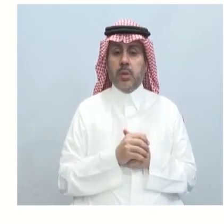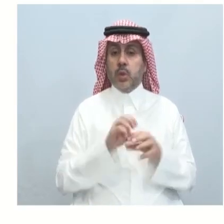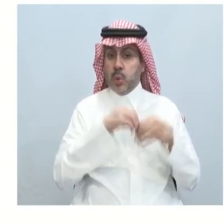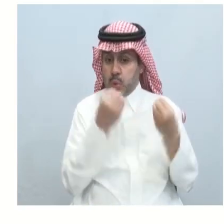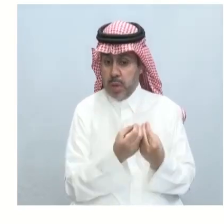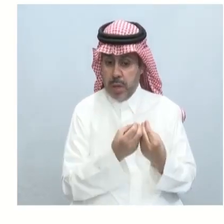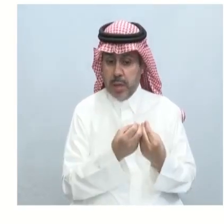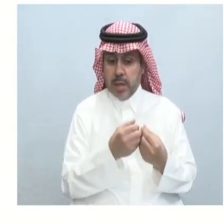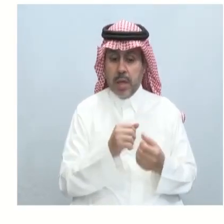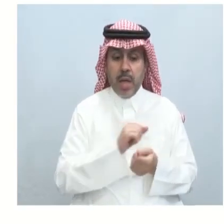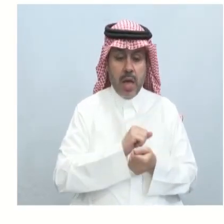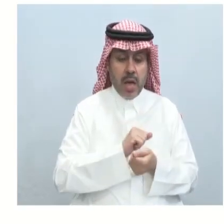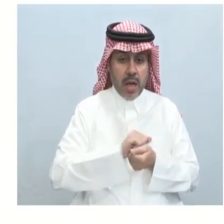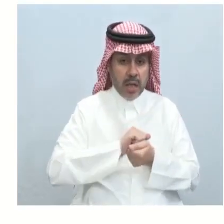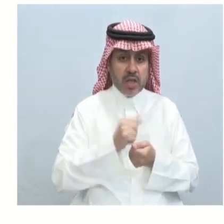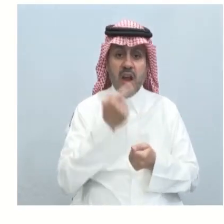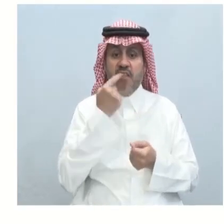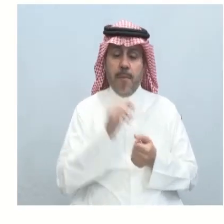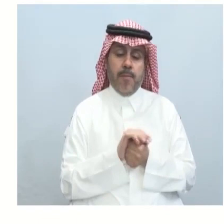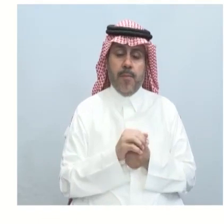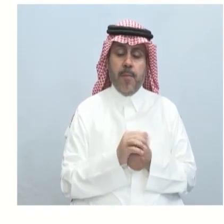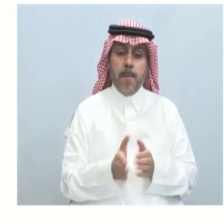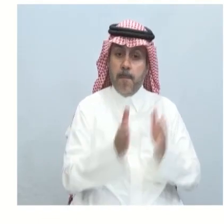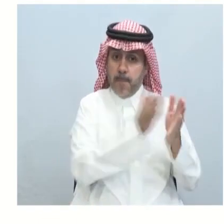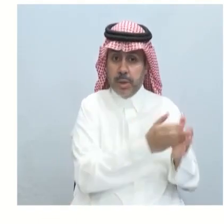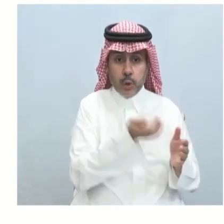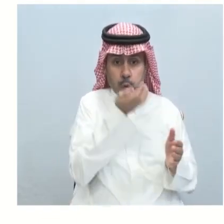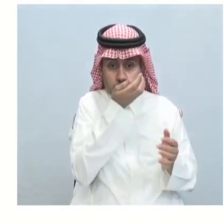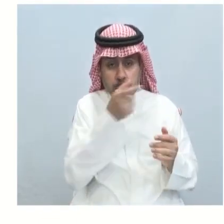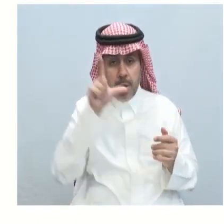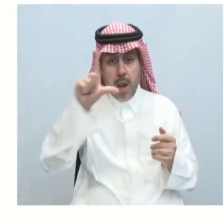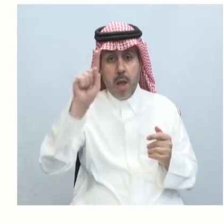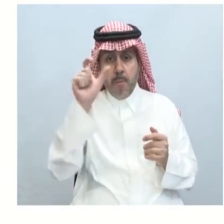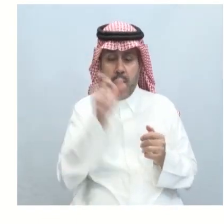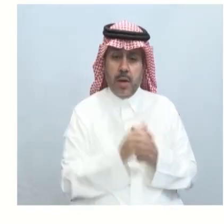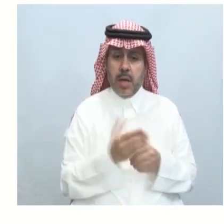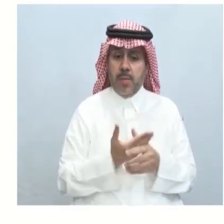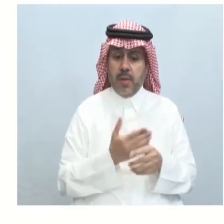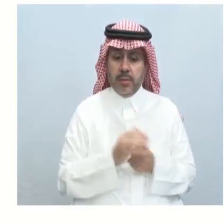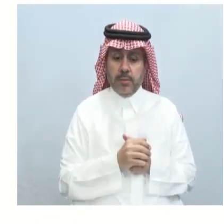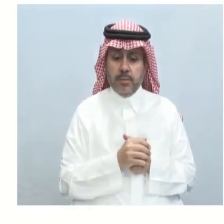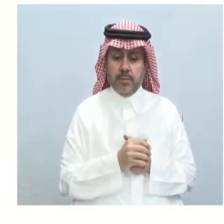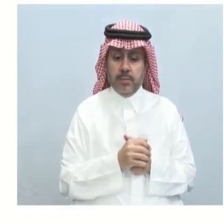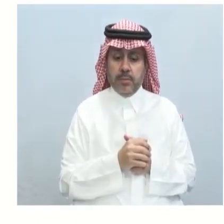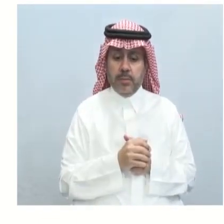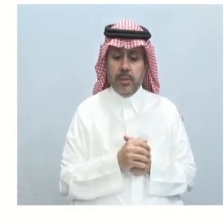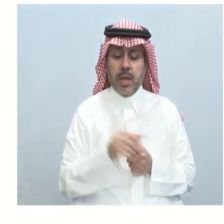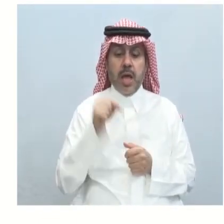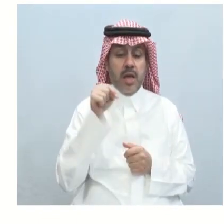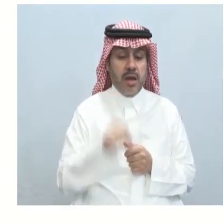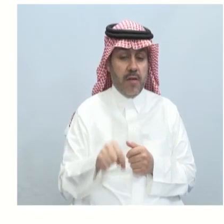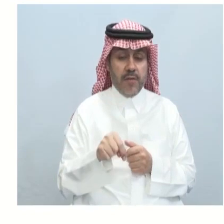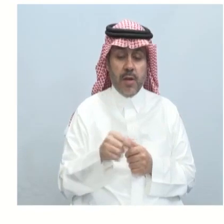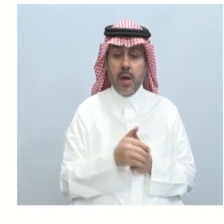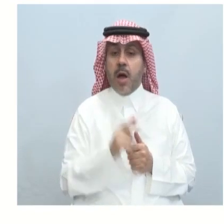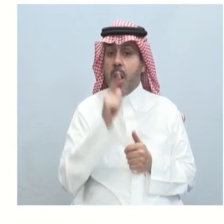غسل ماذا الفم بعد شرب اللبن لماذا يا ابنائي احسنتم لقوله